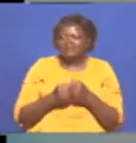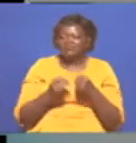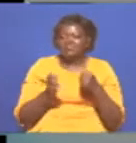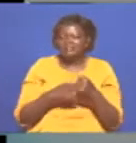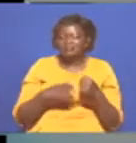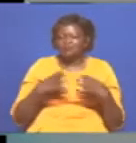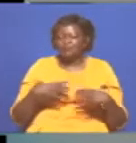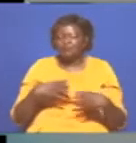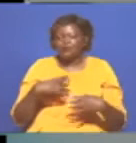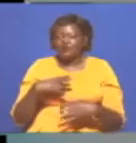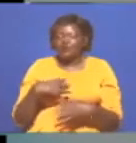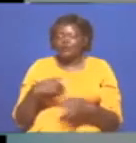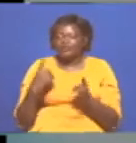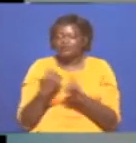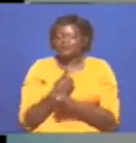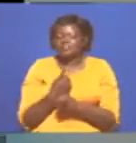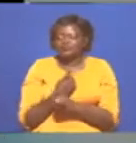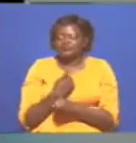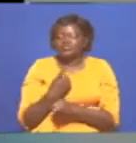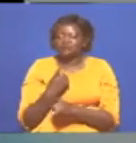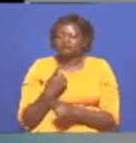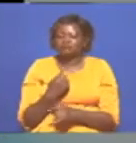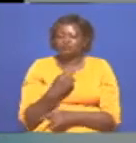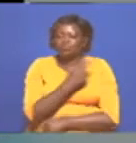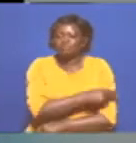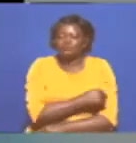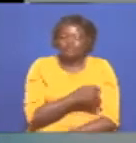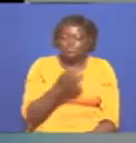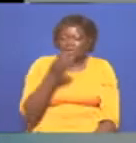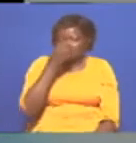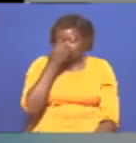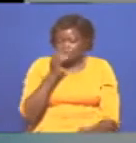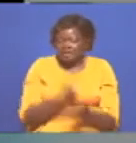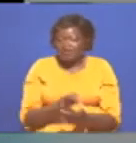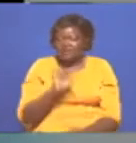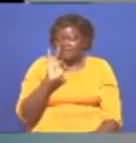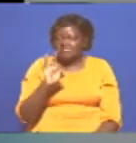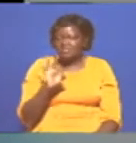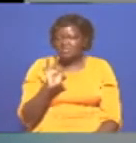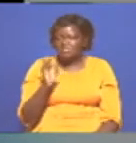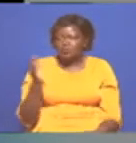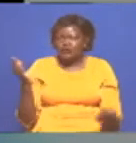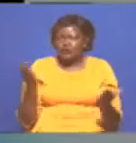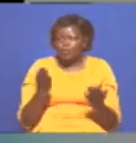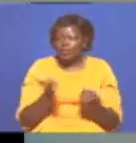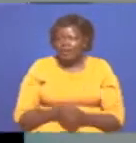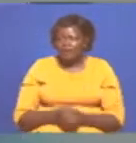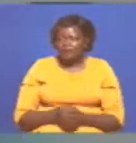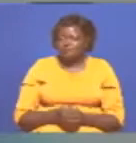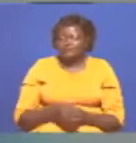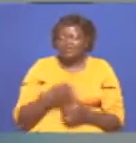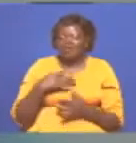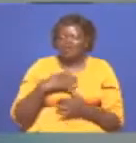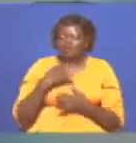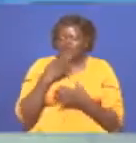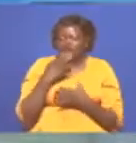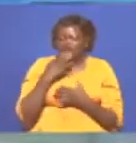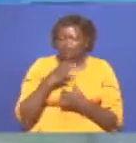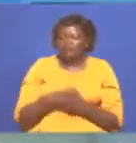katika wadi za wagonjwa mahututi, huku 3 wakiwa kwenye mitambo ya kuwasaidia kupumua.